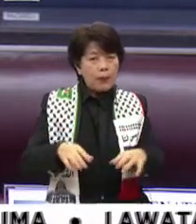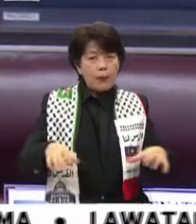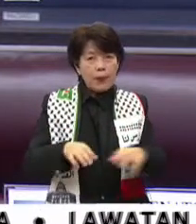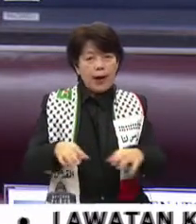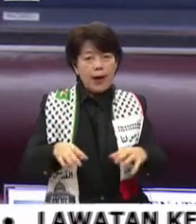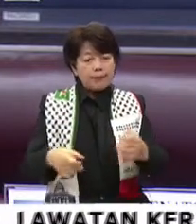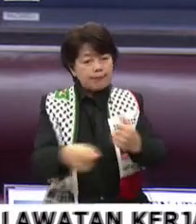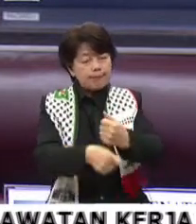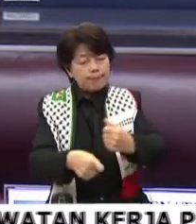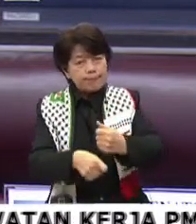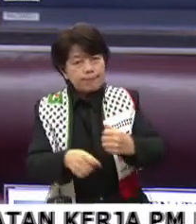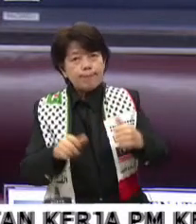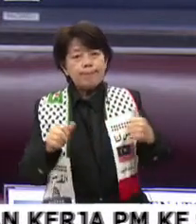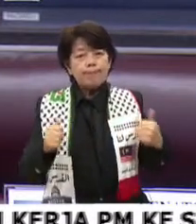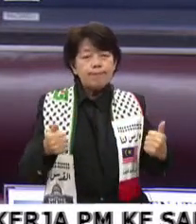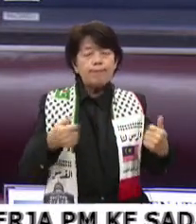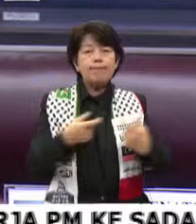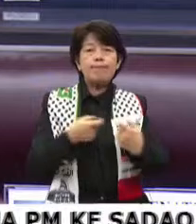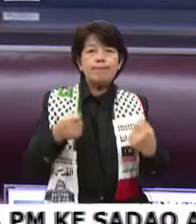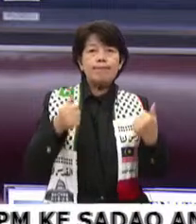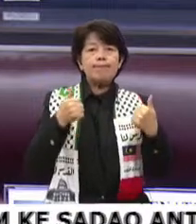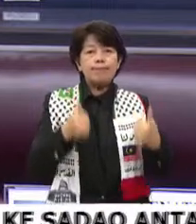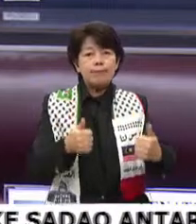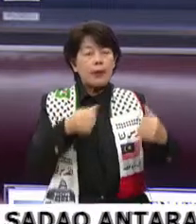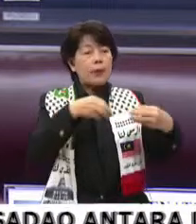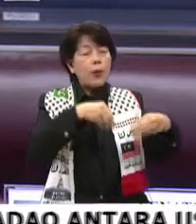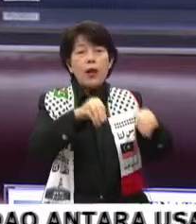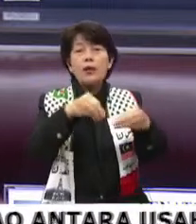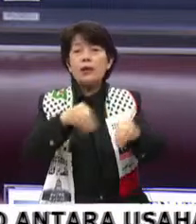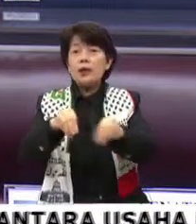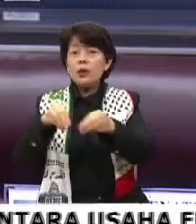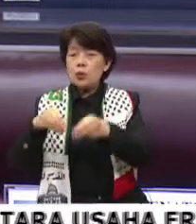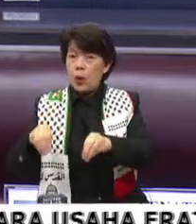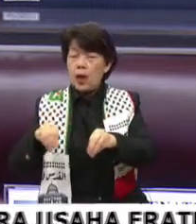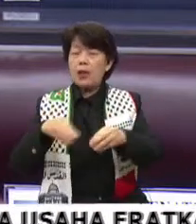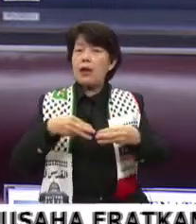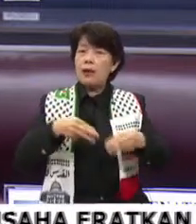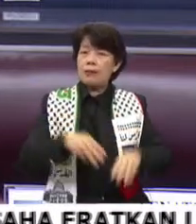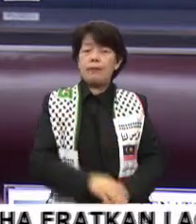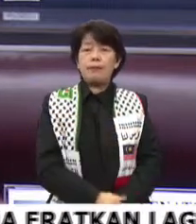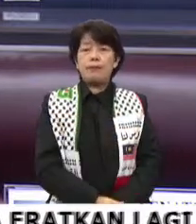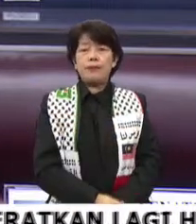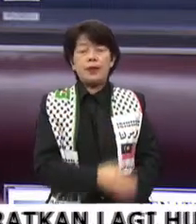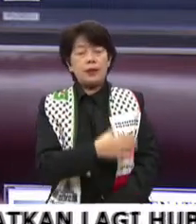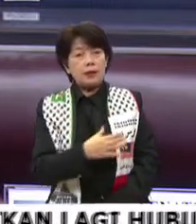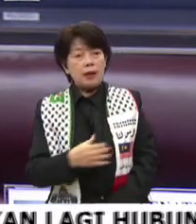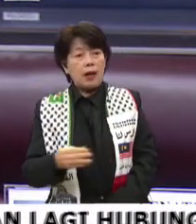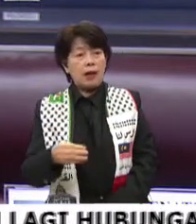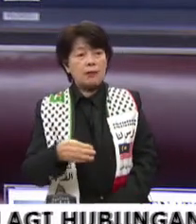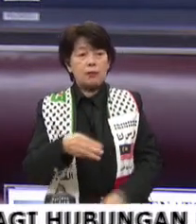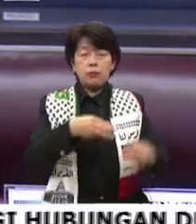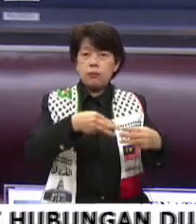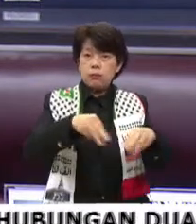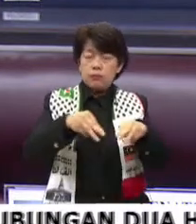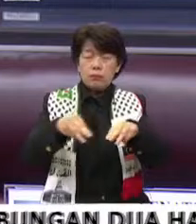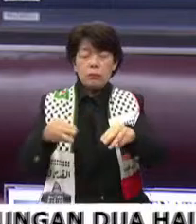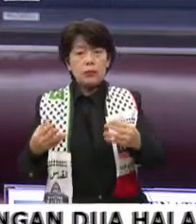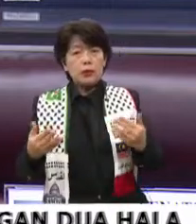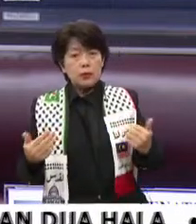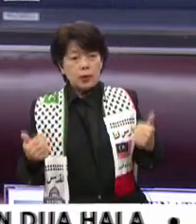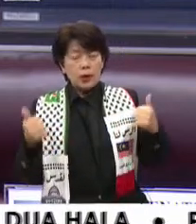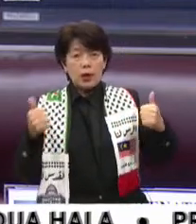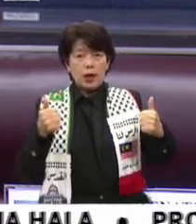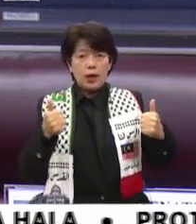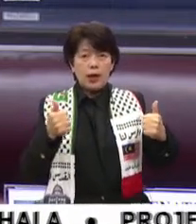hutan sebagai hasil produk yang boleh dijual di Pasar Raya dan hasil produk orang asli dengan